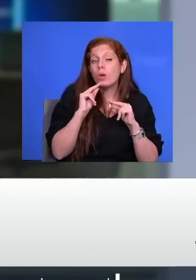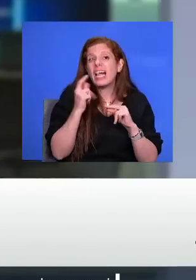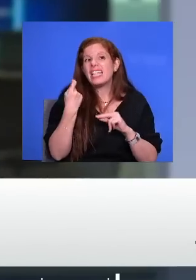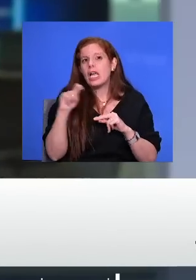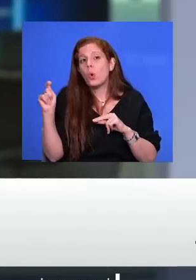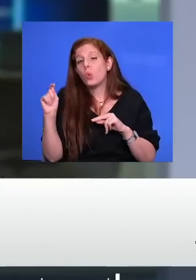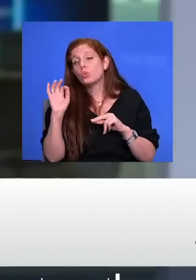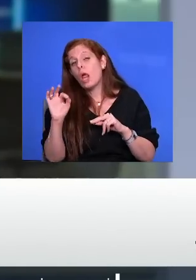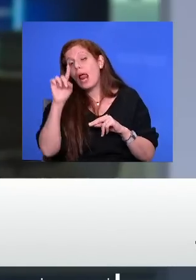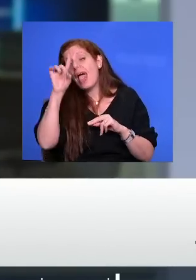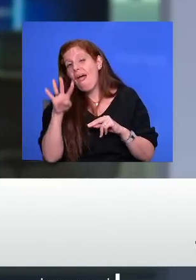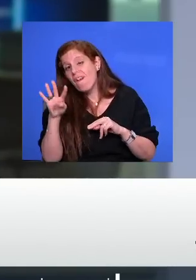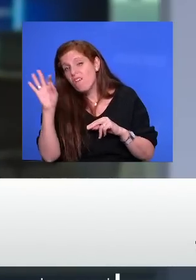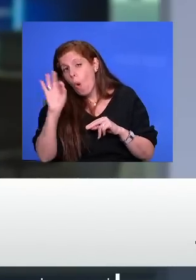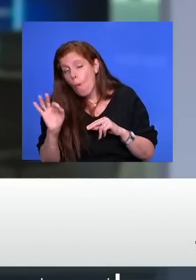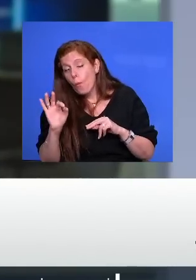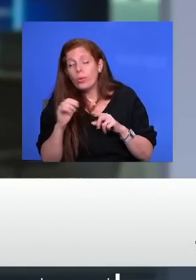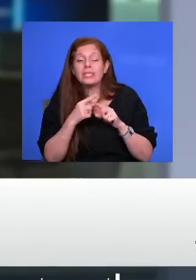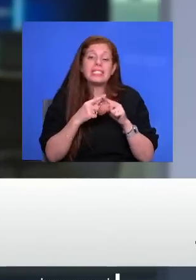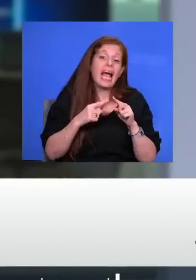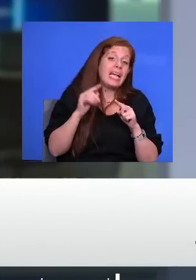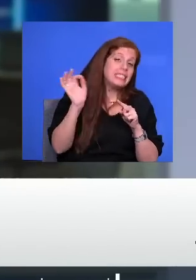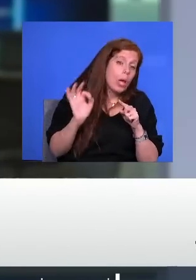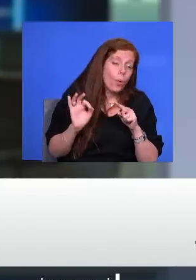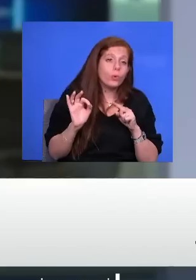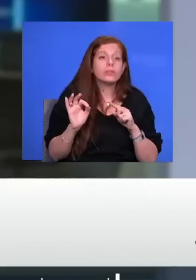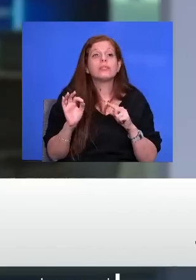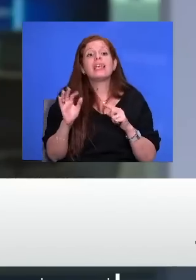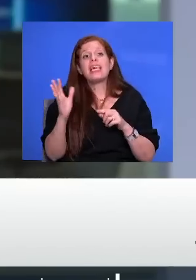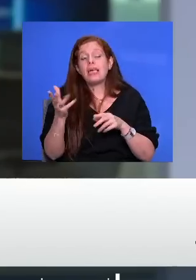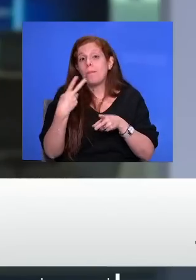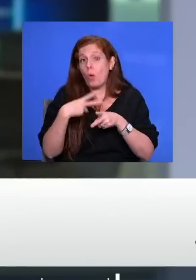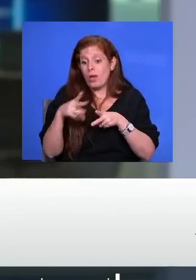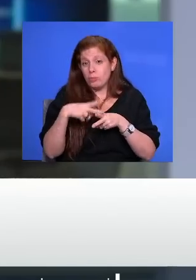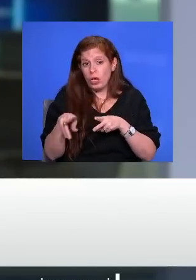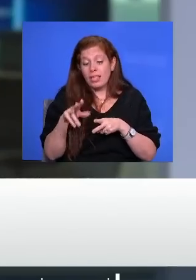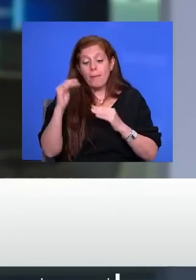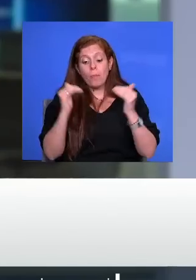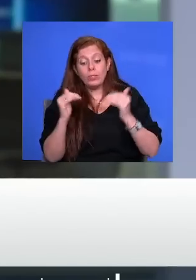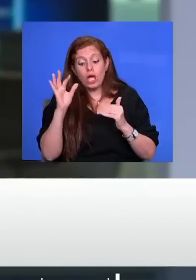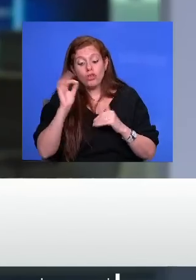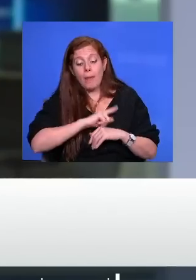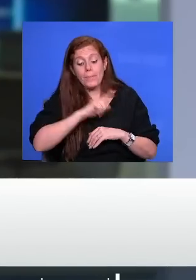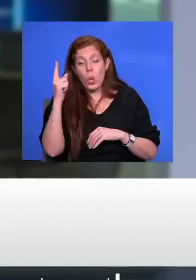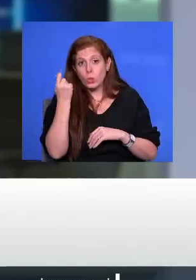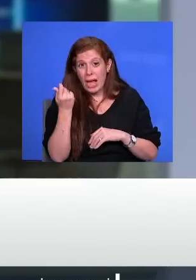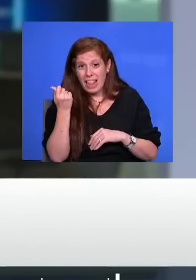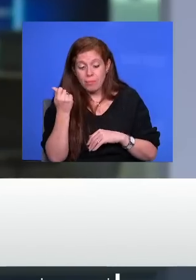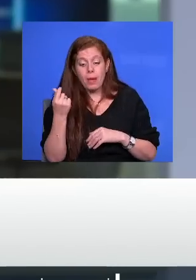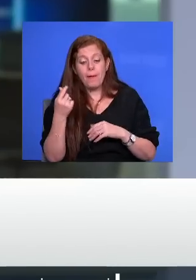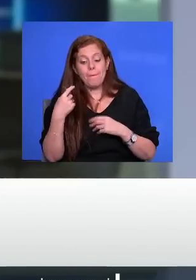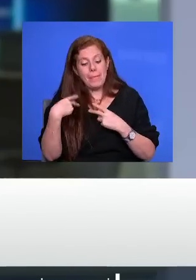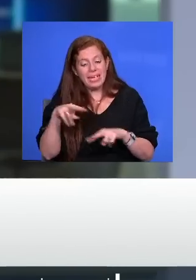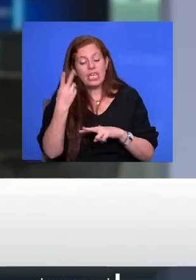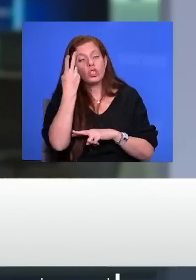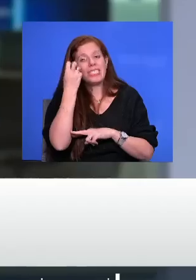של 0.25% לחצי אחוז. בהנחה ואנחנו לוקחים משכנתה של ממוצעת של מיליון שקלים בהחזר של 25